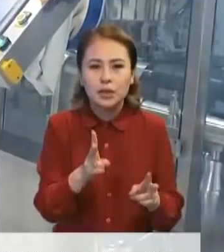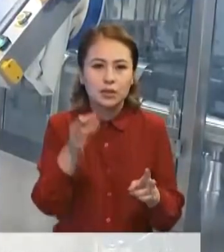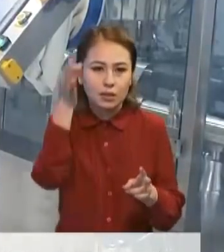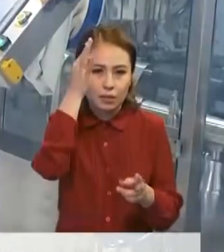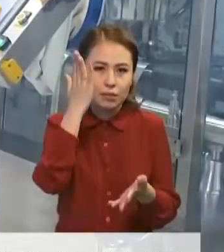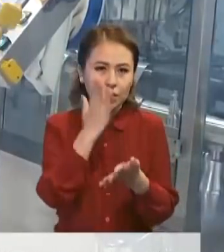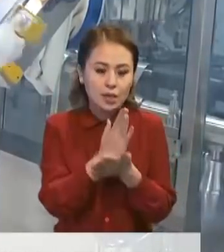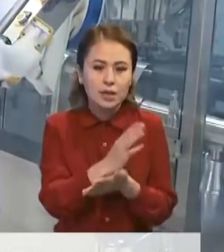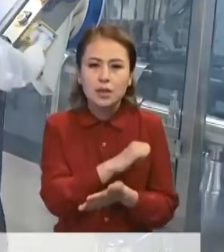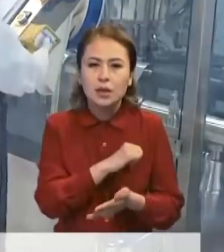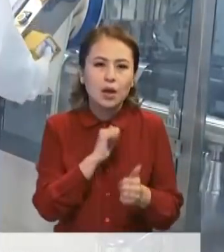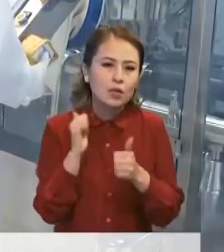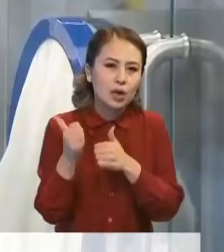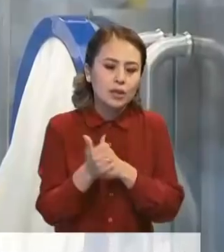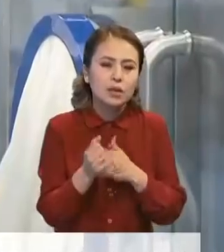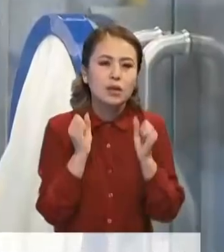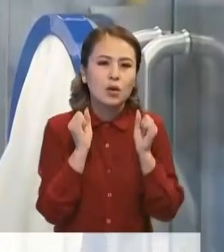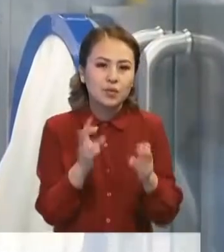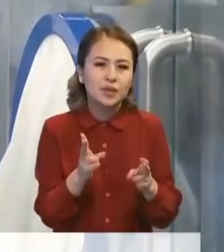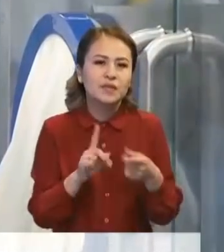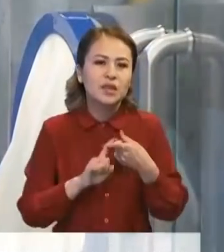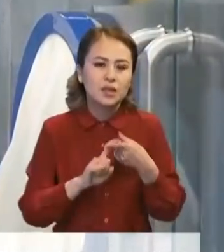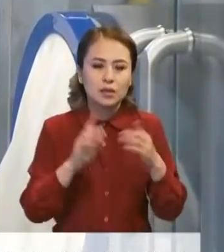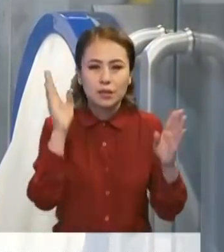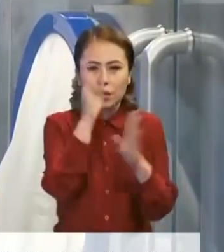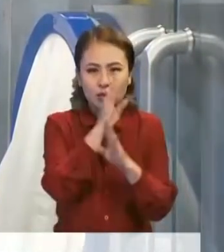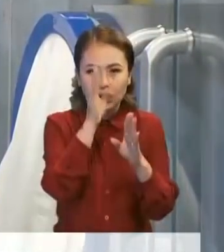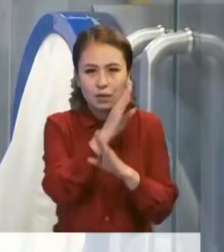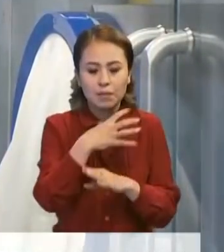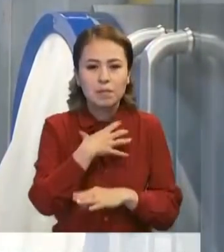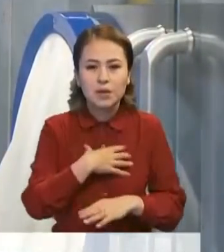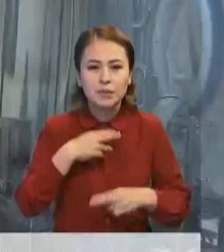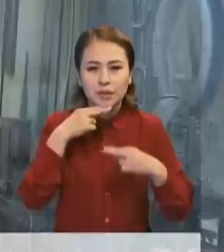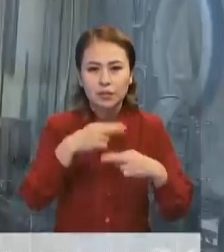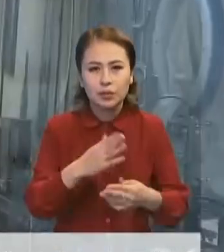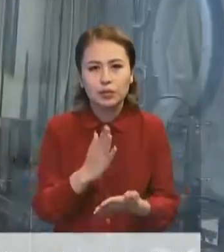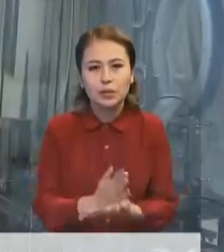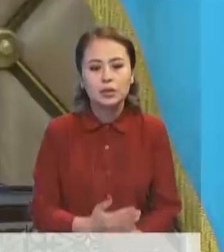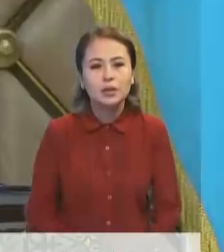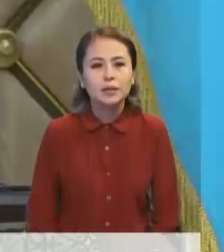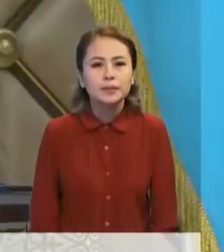қауіптер ескерілген. Мұнда ең әуелі аса қауіпті инфекциялардың табиғи ошақтарына мән беріп отыр.